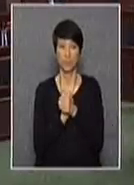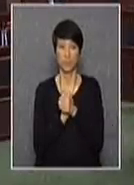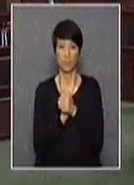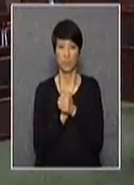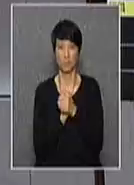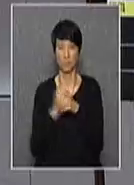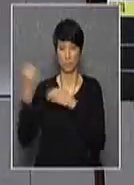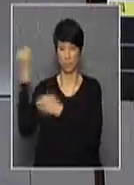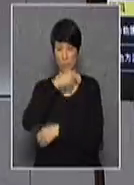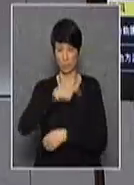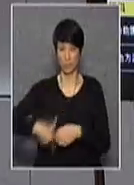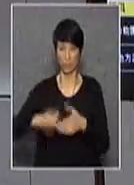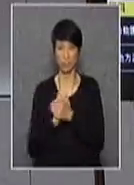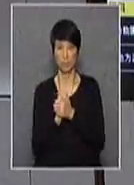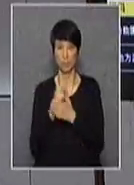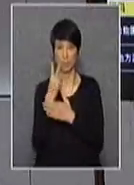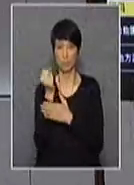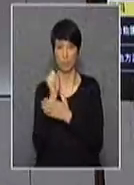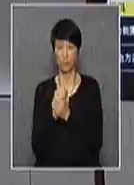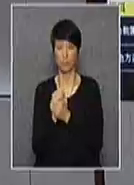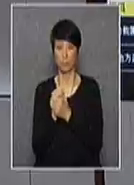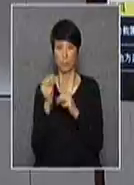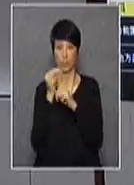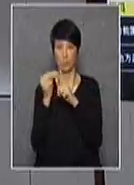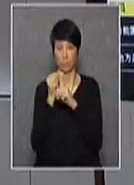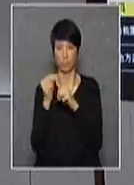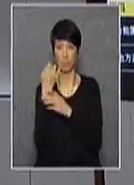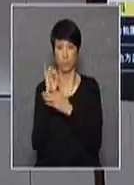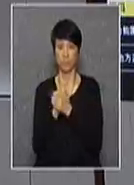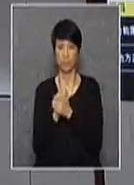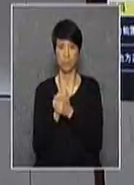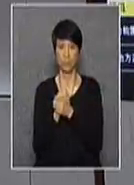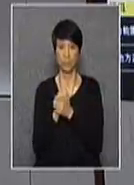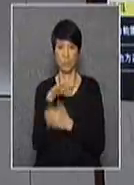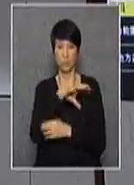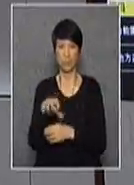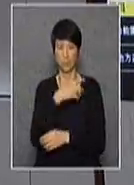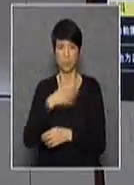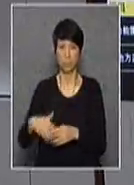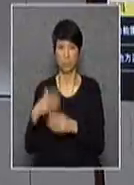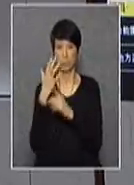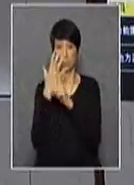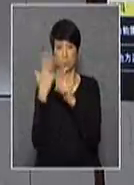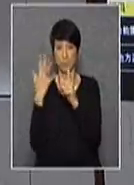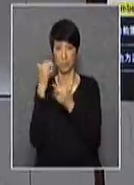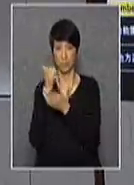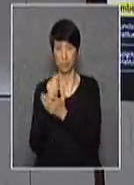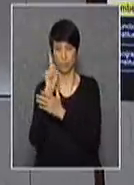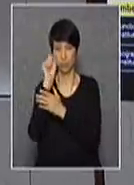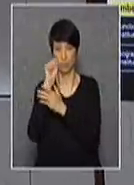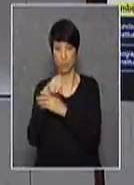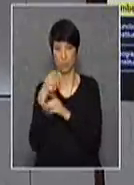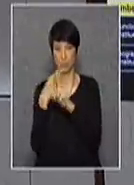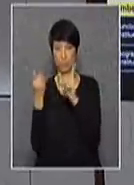功能團體選舉產生的議員20位出席，沒人贊成，17位反對，沒人棄權。分區直接選舉產生的議員15位出席，1位